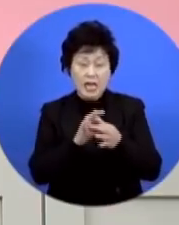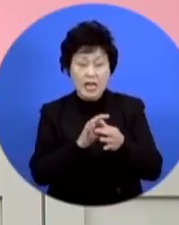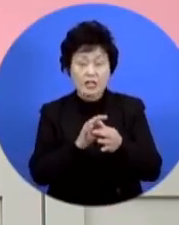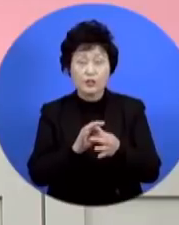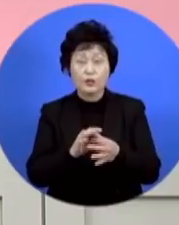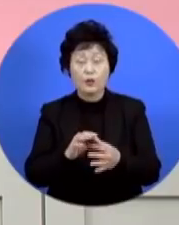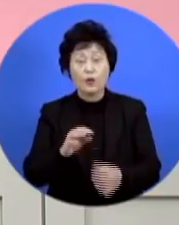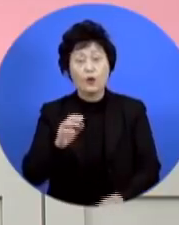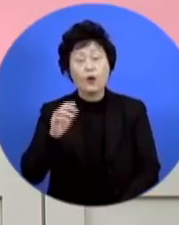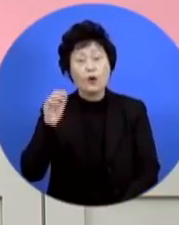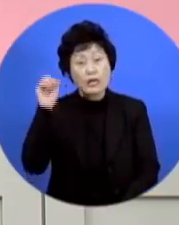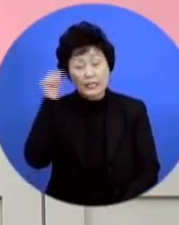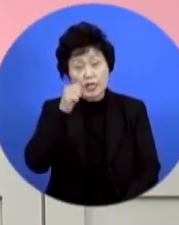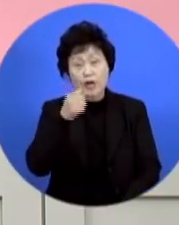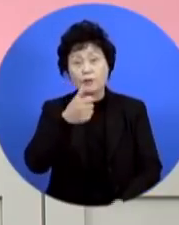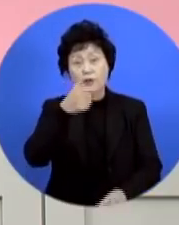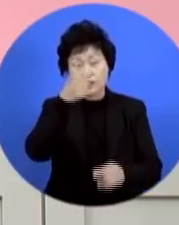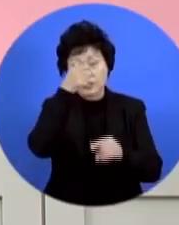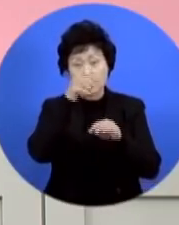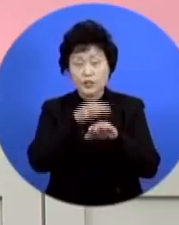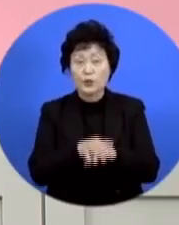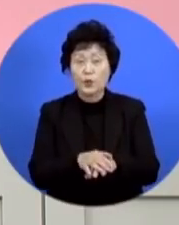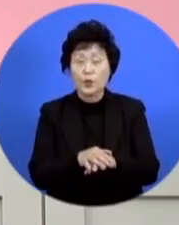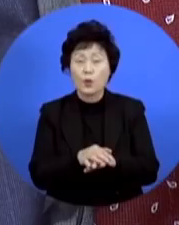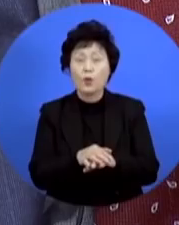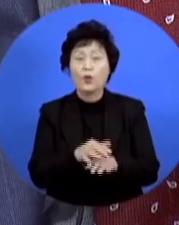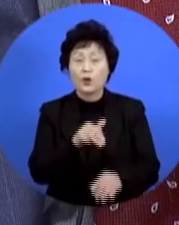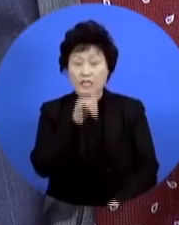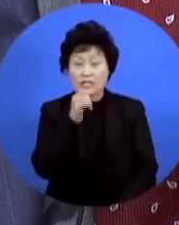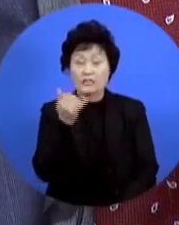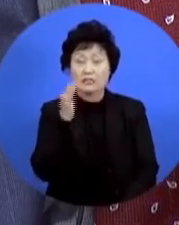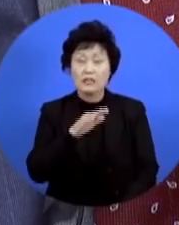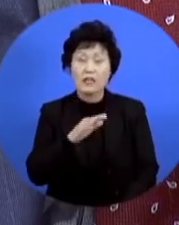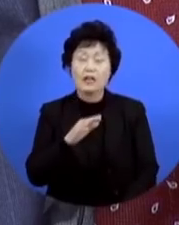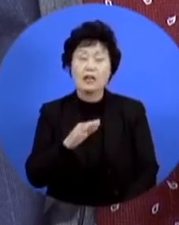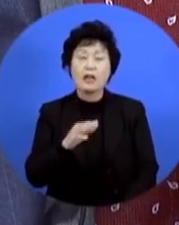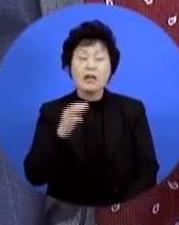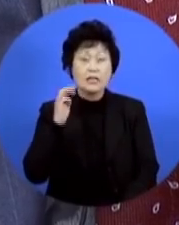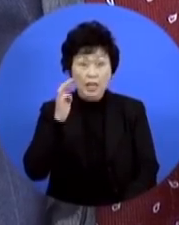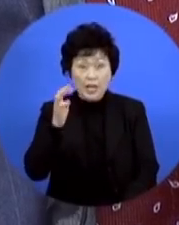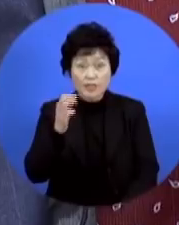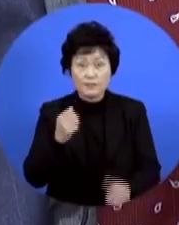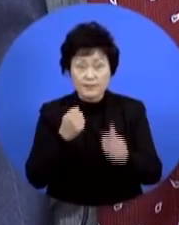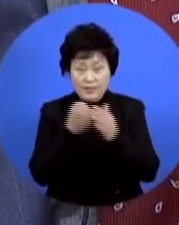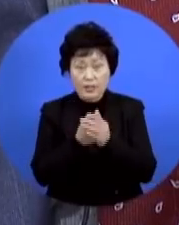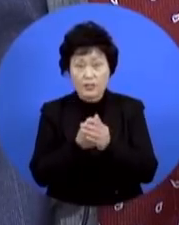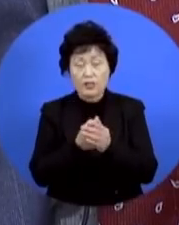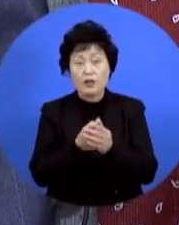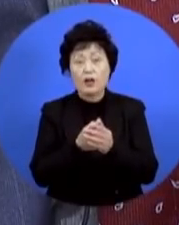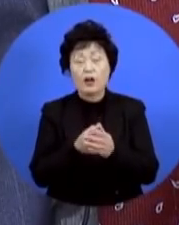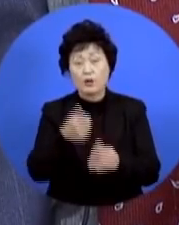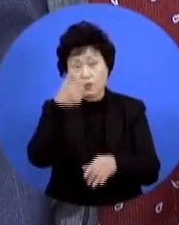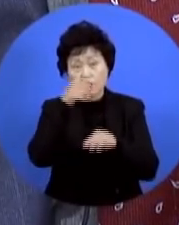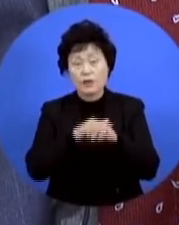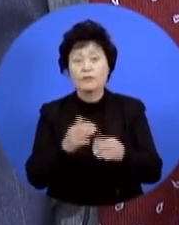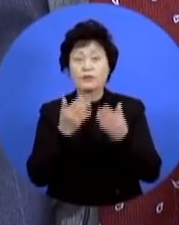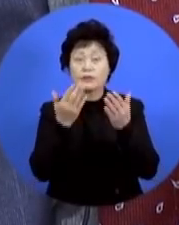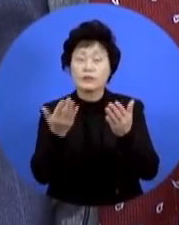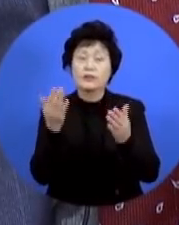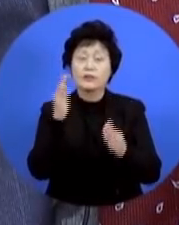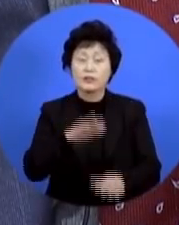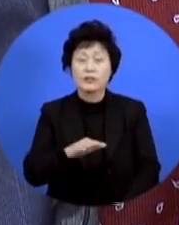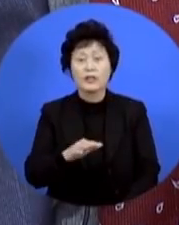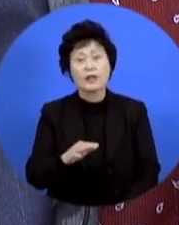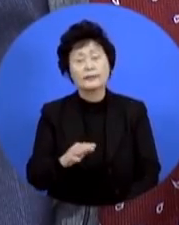하거든요. 근데 40일 새벽기도 설교를 하면서 제가 한 5년째 되니까 저 좀 힘들다 싶었는데 이게 교회당 예배 폐쇄한